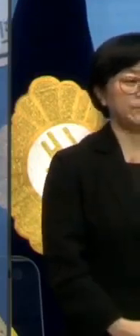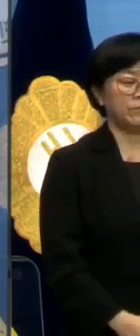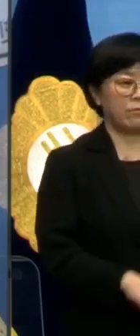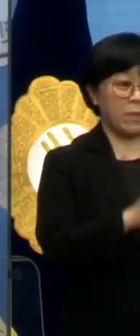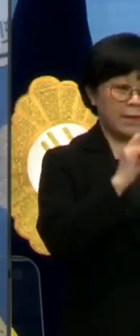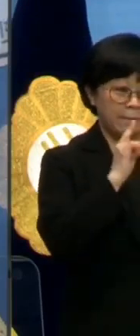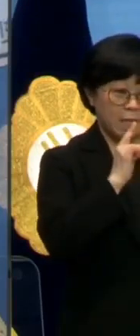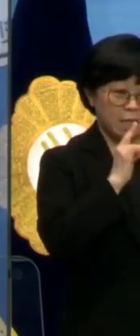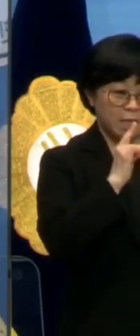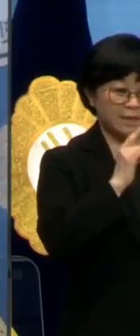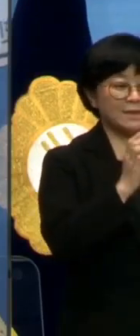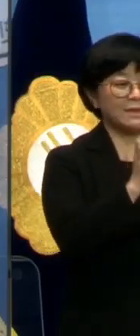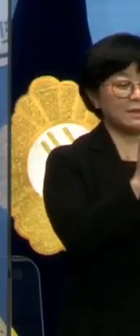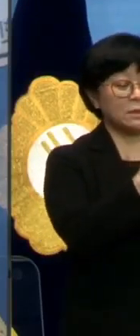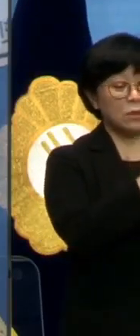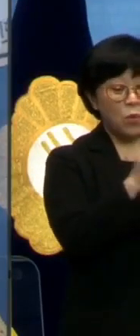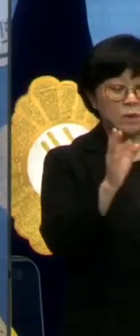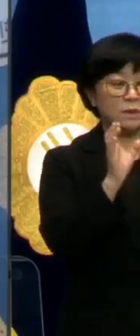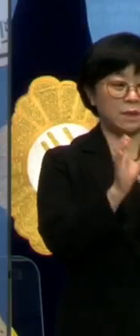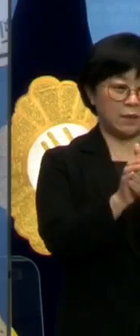말은 책임입니다